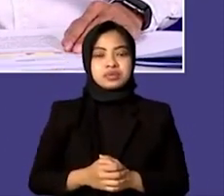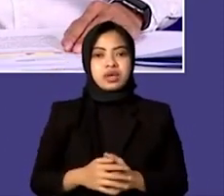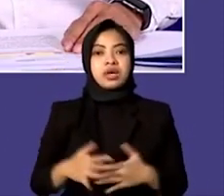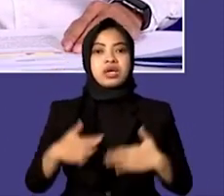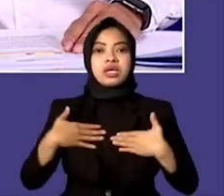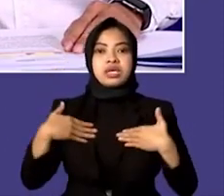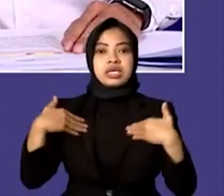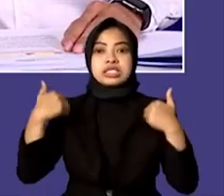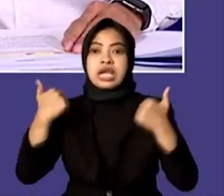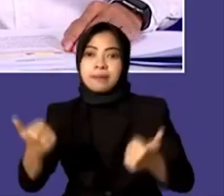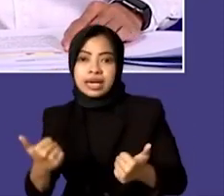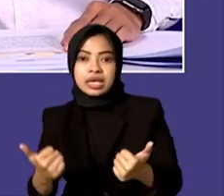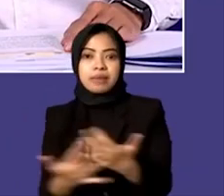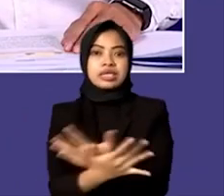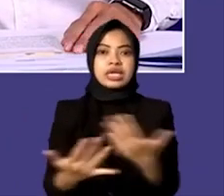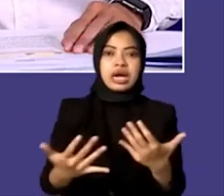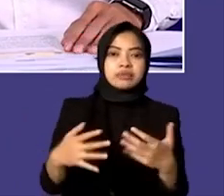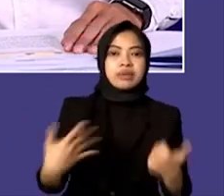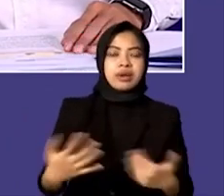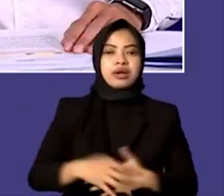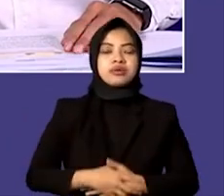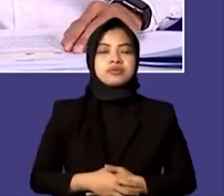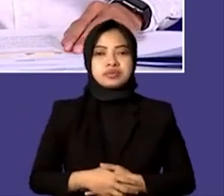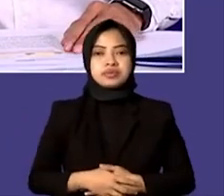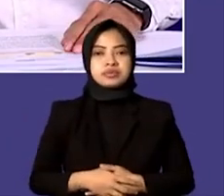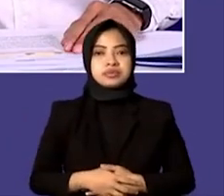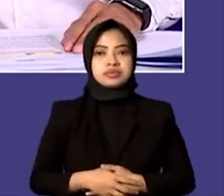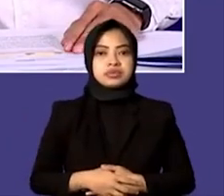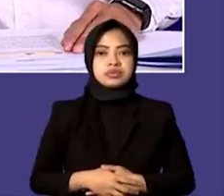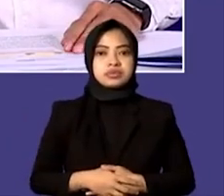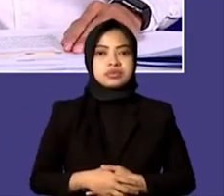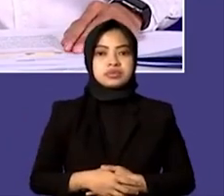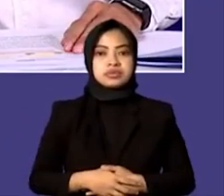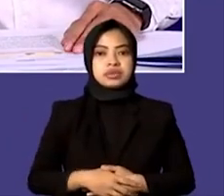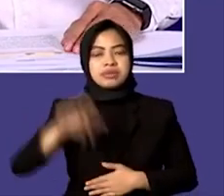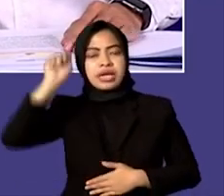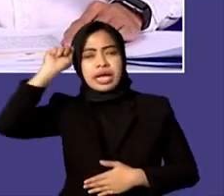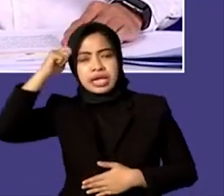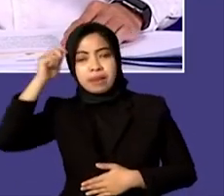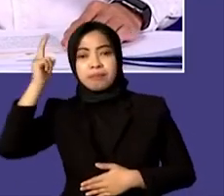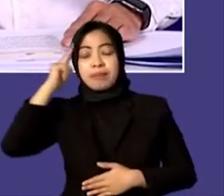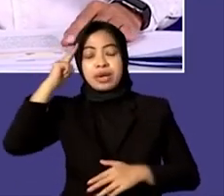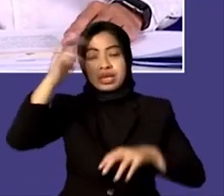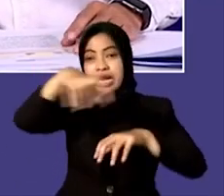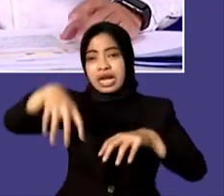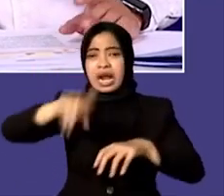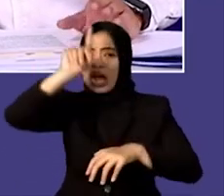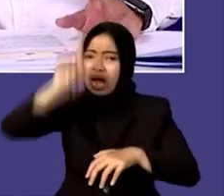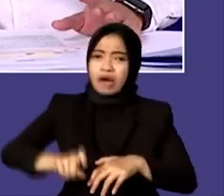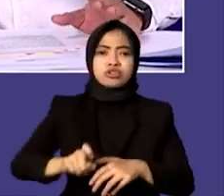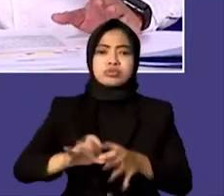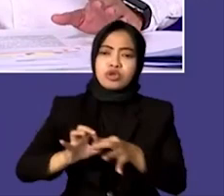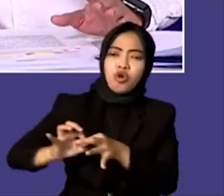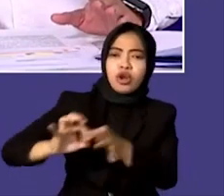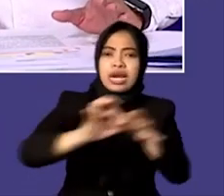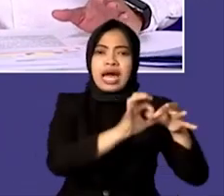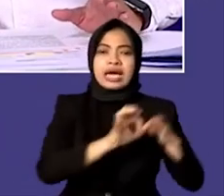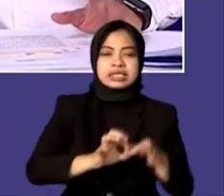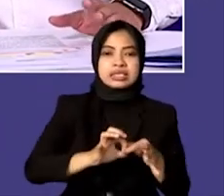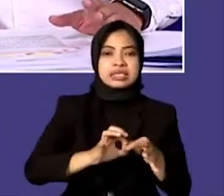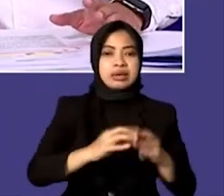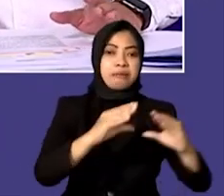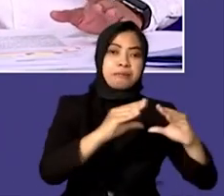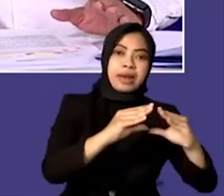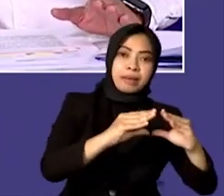keselamatan masyarakat Satgas menghimbau Pemda untuk meningkatkan koordinasi dengan